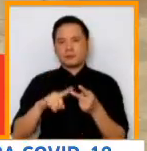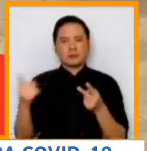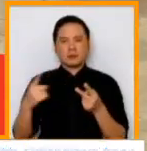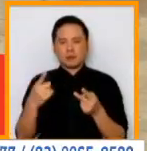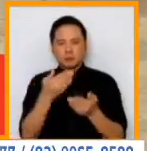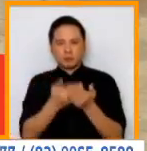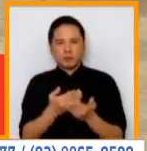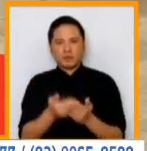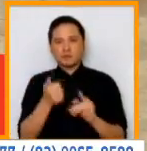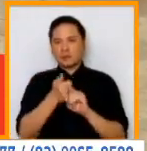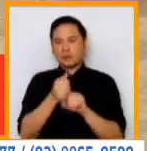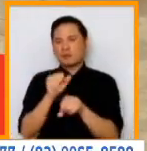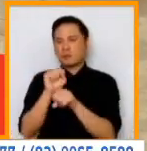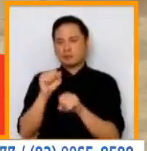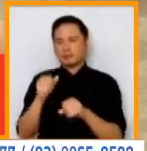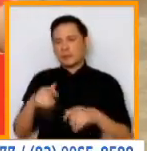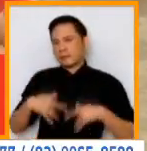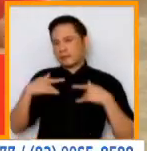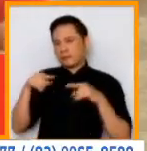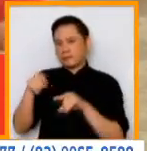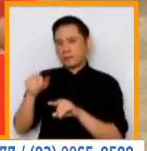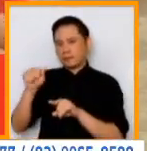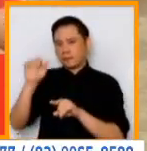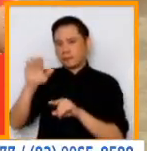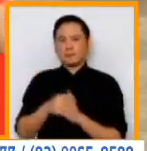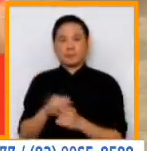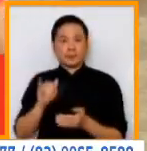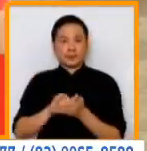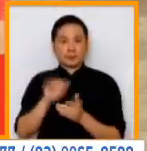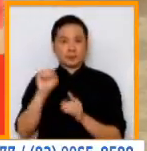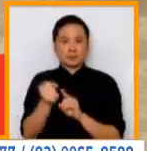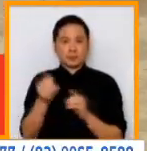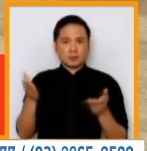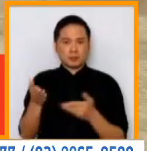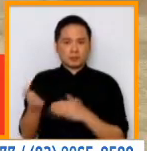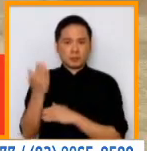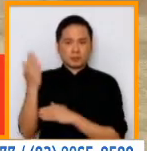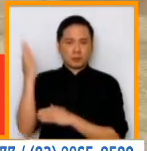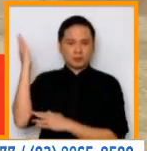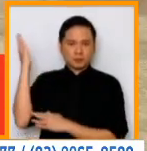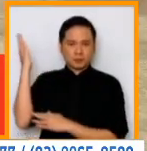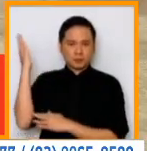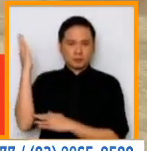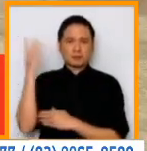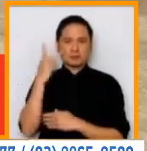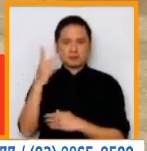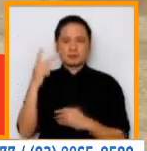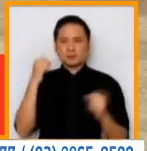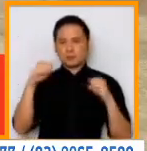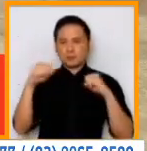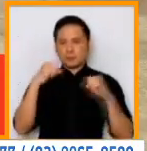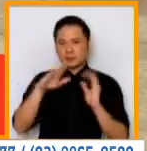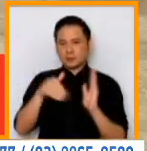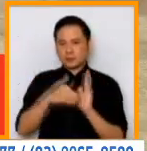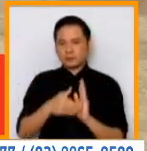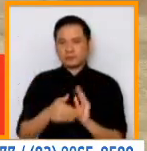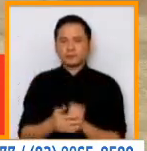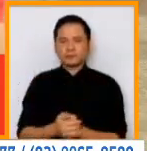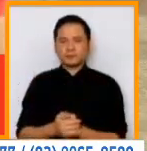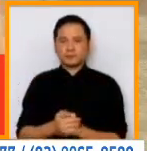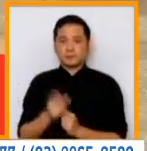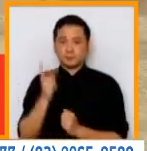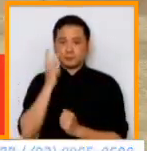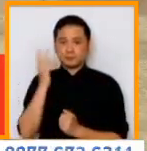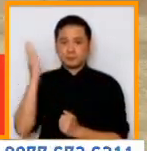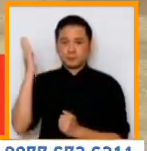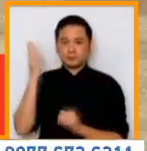sakaling mag-walk-in dito. Ito naman yung situation ngayong umaga dito sa Inares Sports Center. Itong nasa likuran natin, ito yung pila